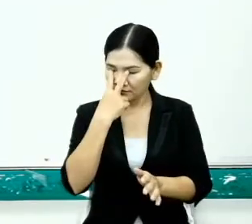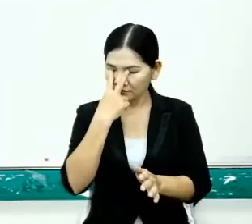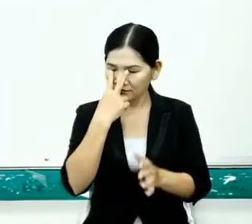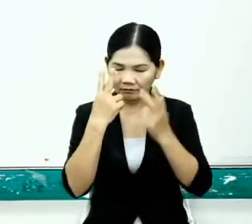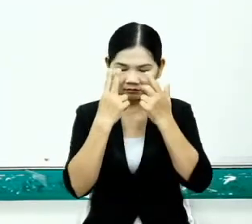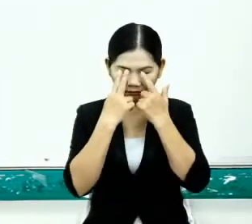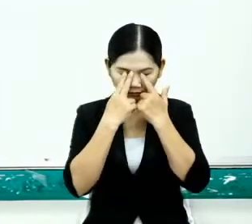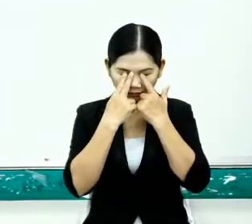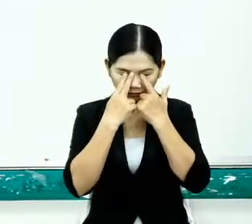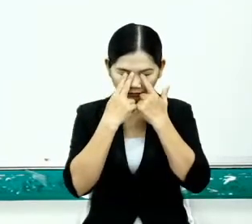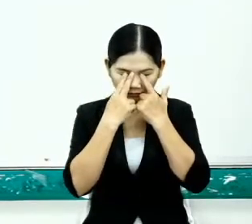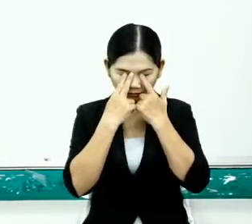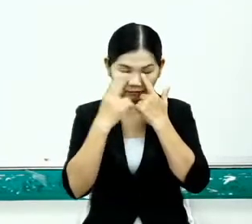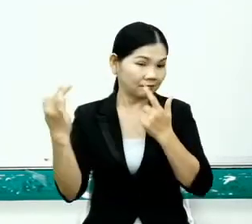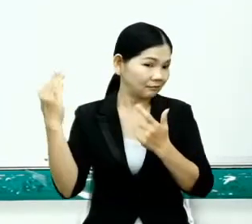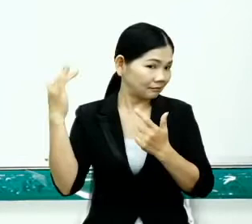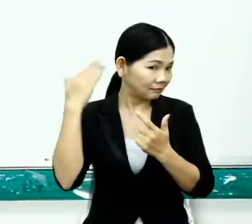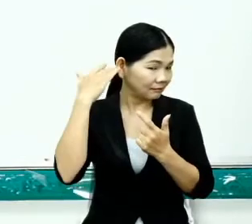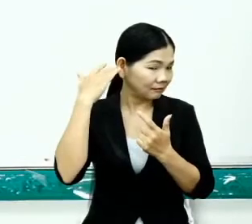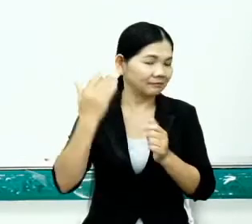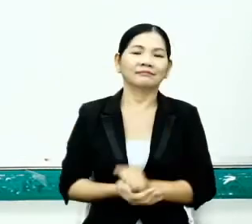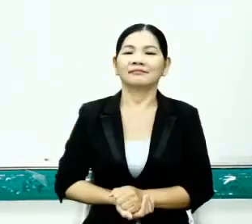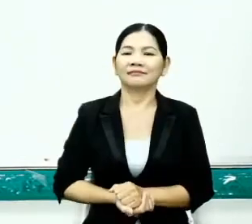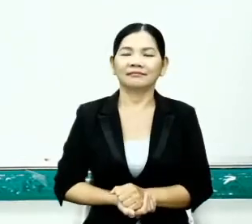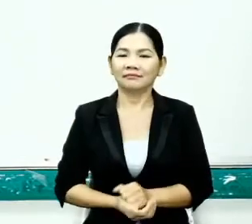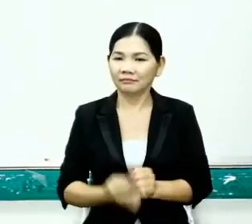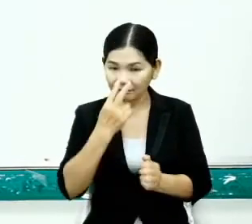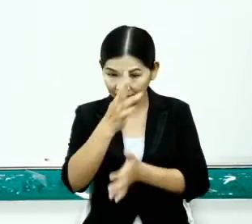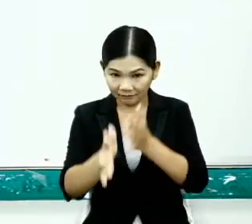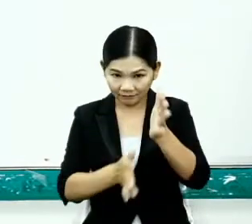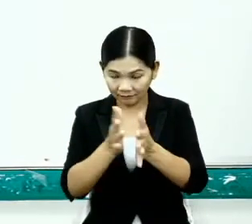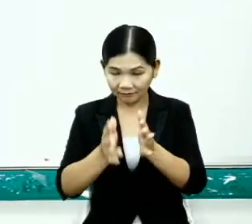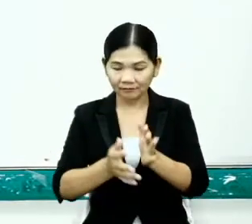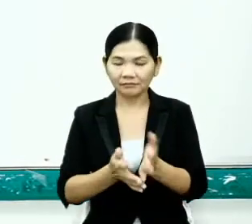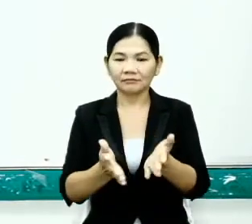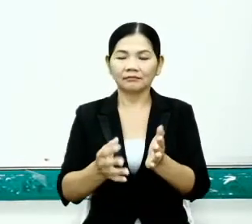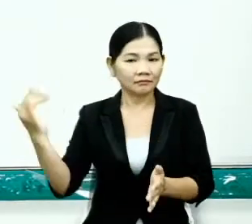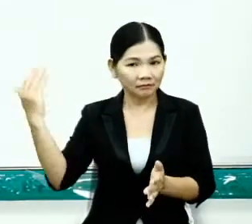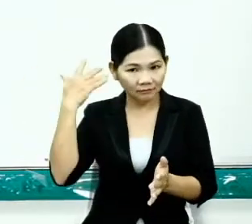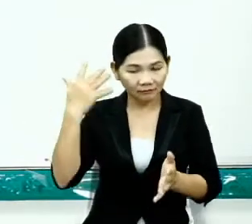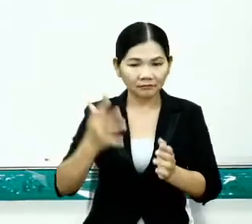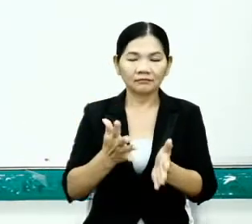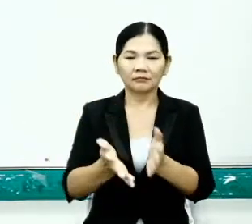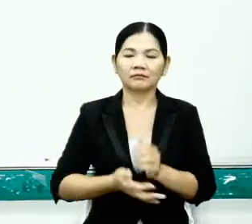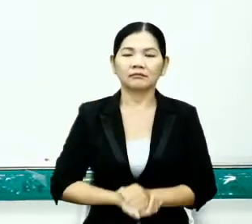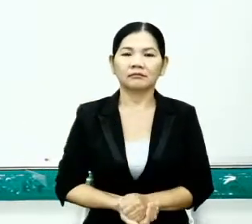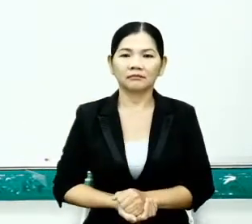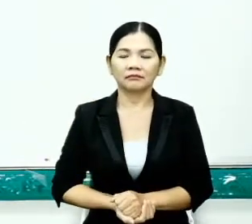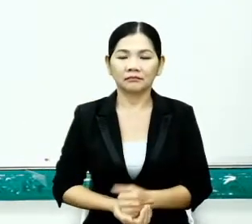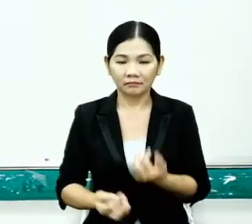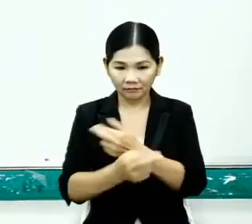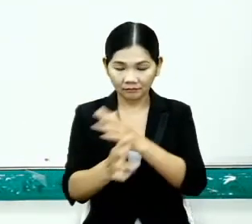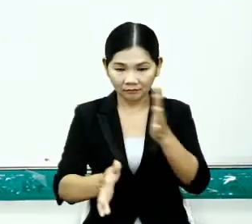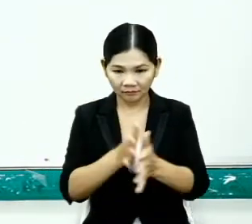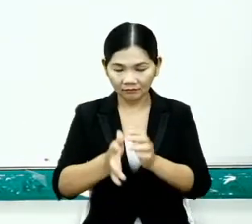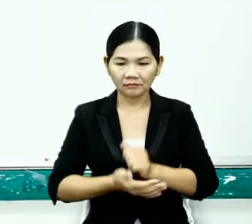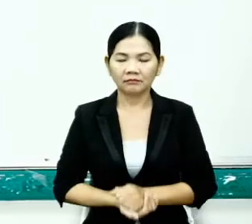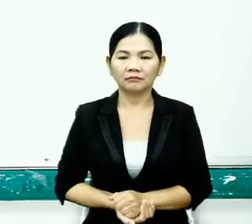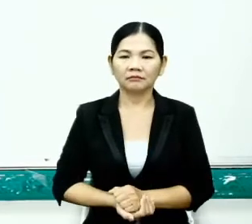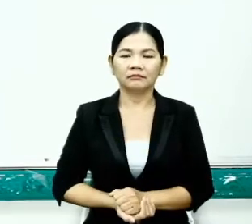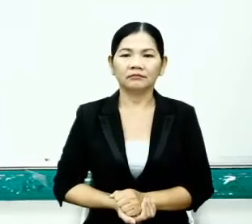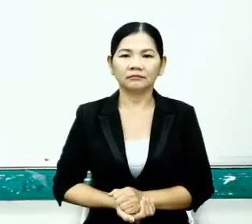ស់គ្នាហើយកូនប្រំត្រជាស្ដាប់ហើយនឹងធ្វើសញ្ញាទៅតាមអ្នកគ្រូបន្លឺសូណាកូនត្រៀមរួចរាល់ហើយឬនៅ